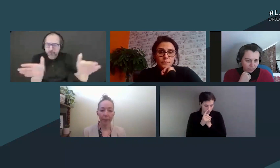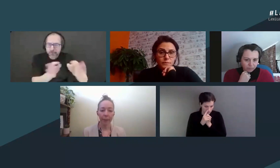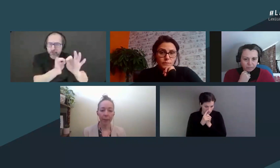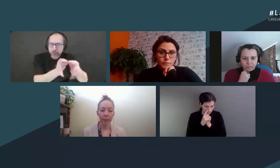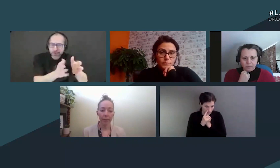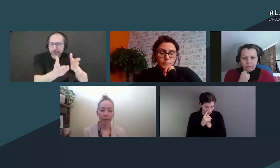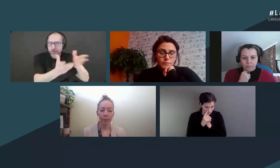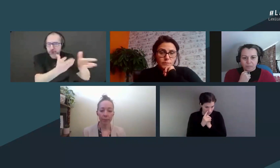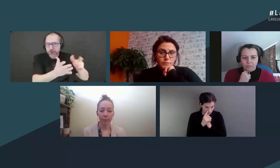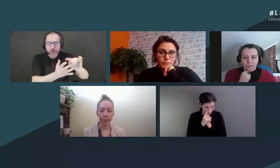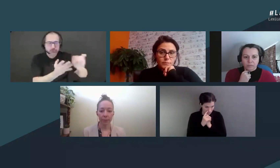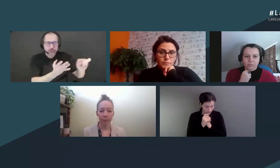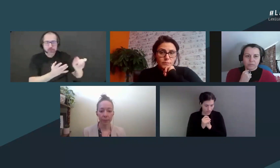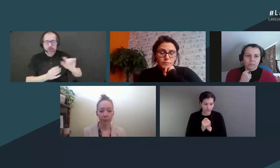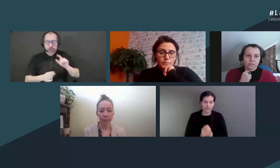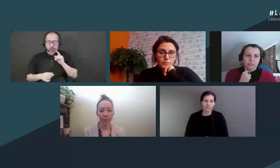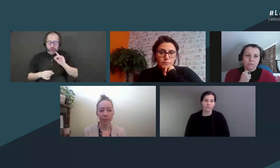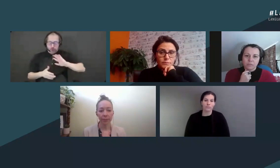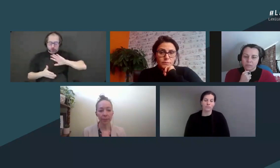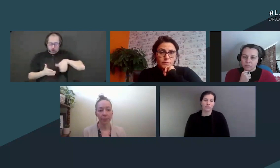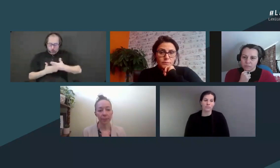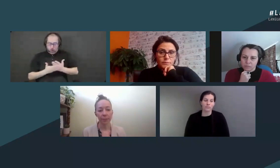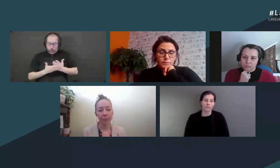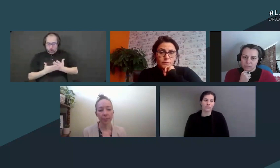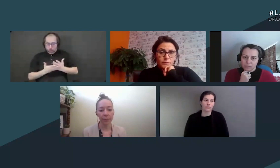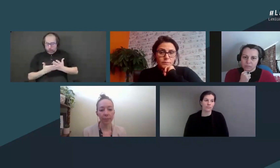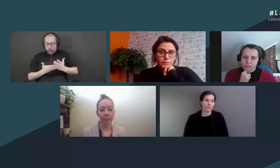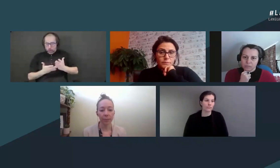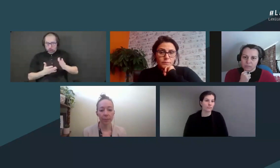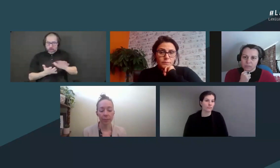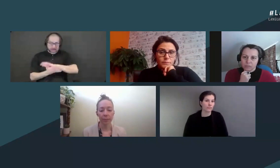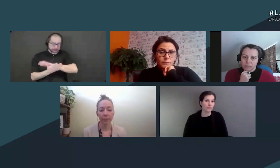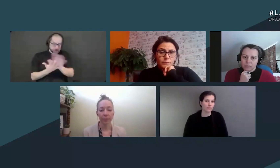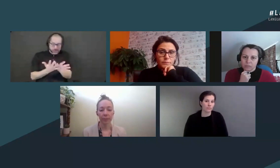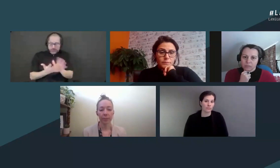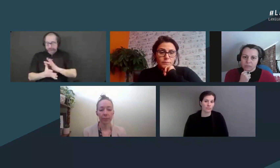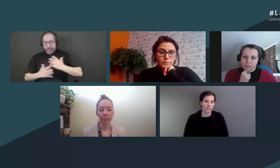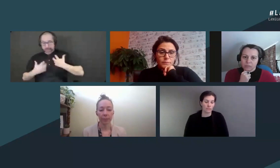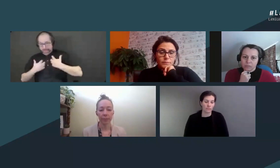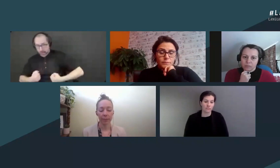la santé, dans le juridique. Peu importe